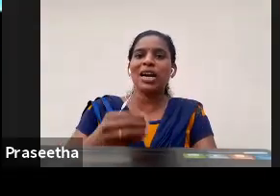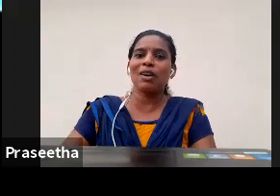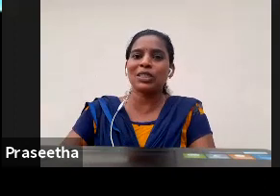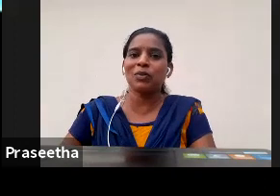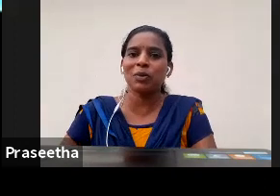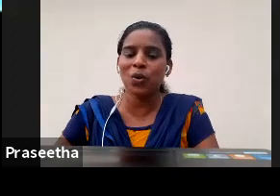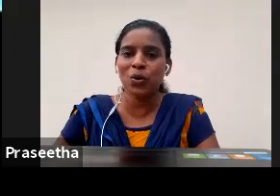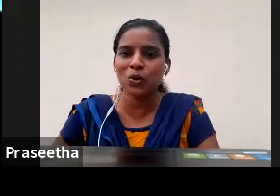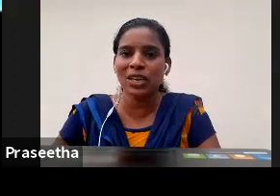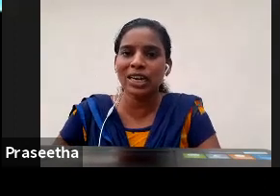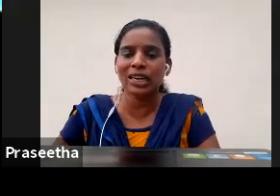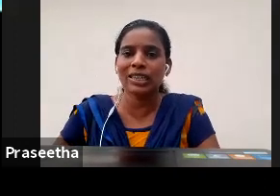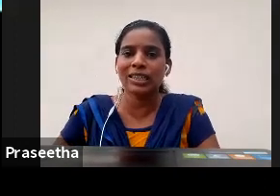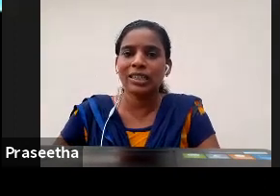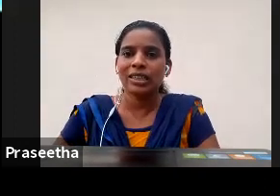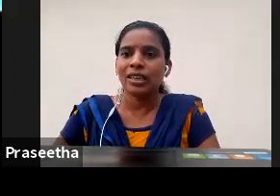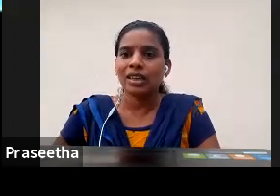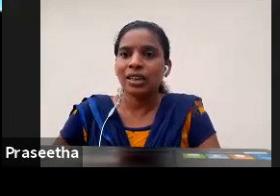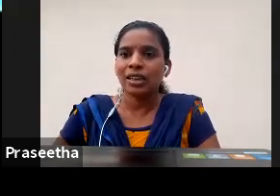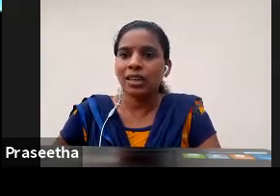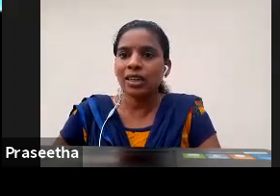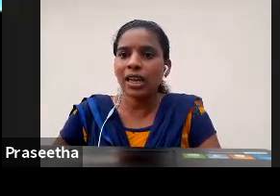നമുക്ക് ആവശ്യം വരുമ്പോൾ യൂസ് ചെയ്യാൻ കഴിയുന്നത്.